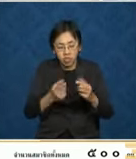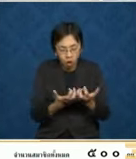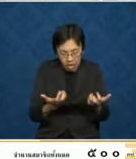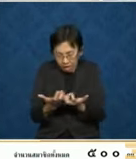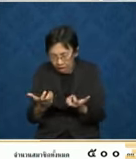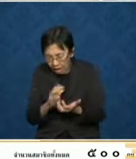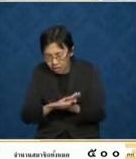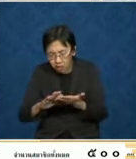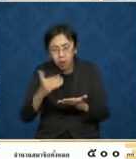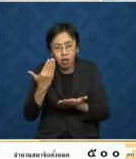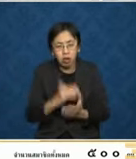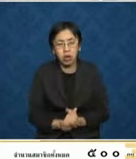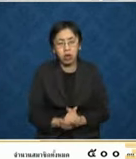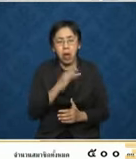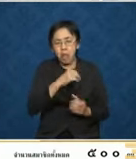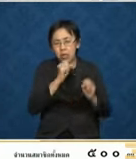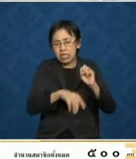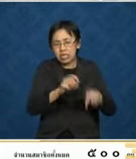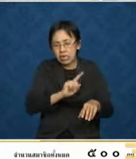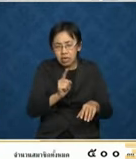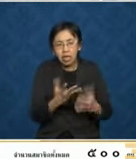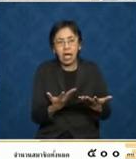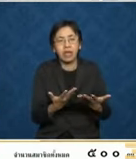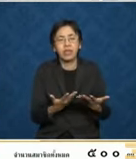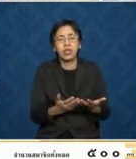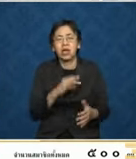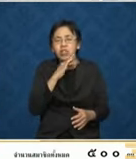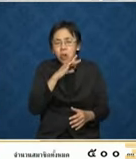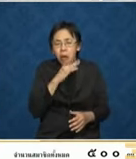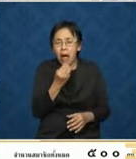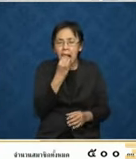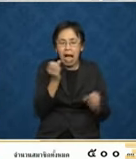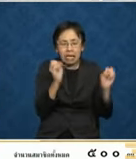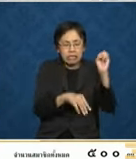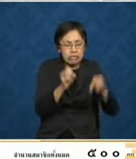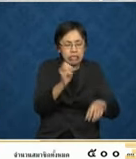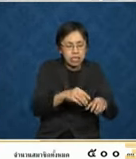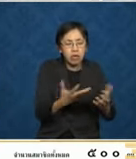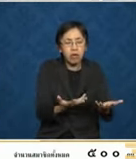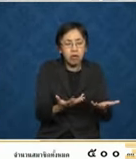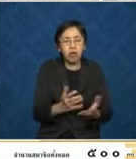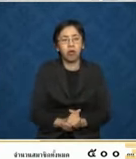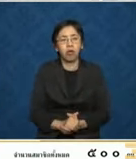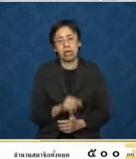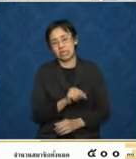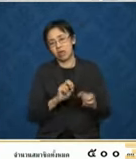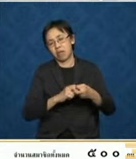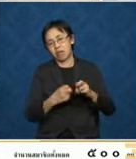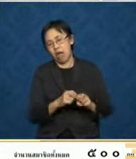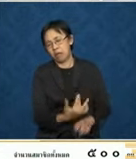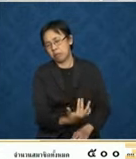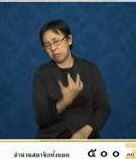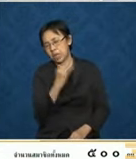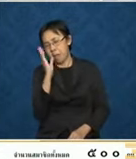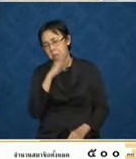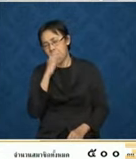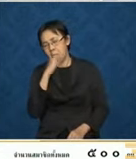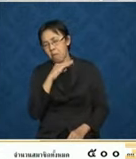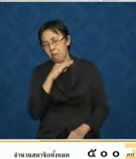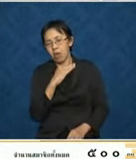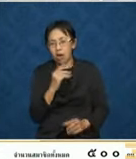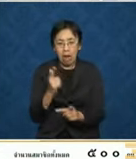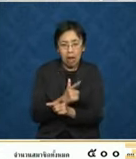ก่อนเพราะว่าขยะมาเนี่ยมันมีทั้งขยะที่เป็นอินทรีย์เศษอาหารเป็นออร์แกนิกนะครับซึ่งทำให้เกิดการเน่าเหม็นนะครับเศษขยะที่เป็นโล